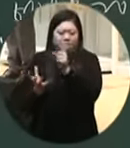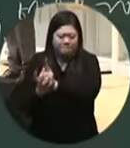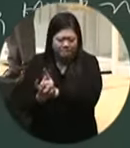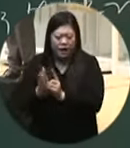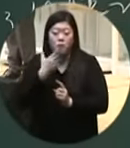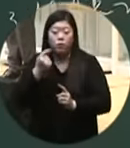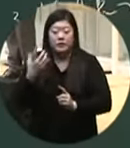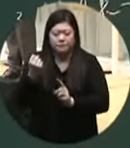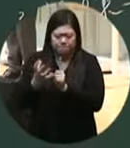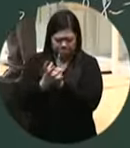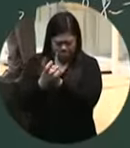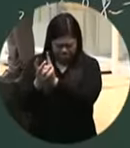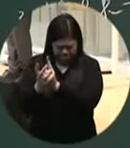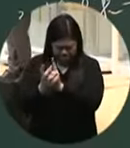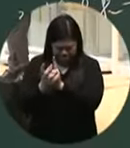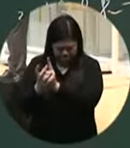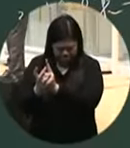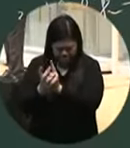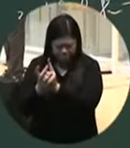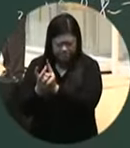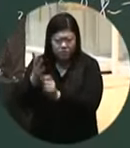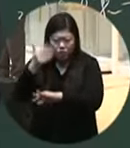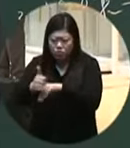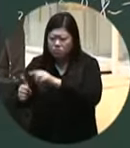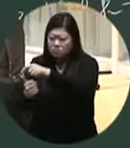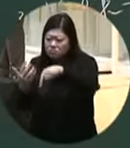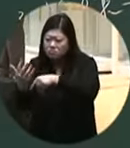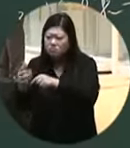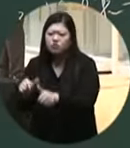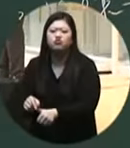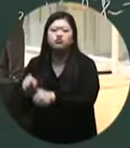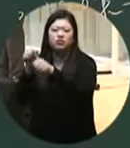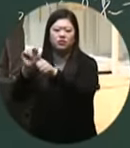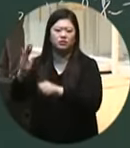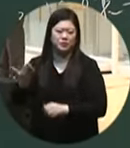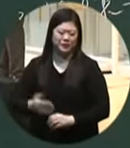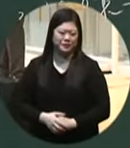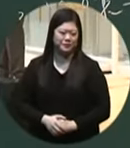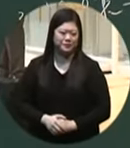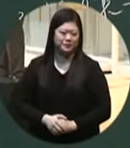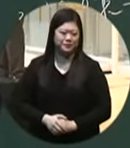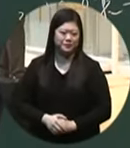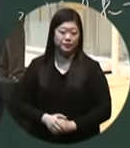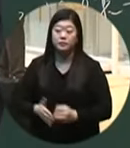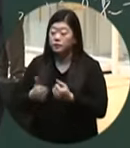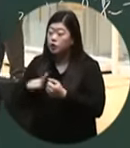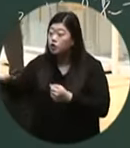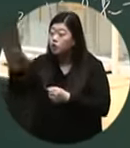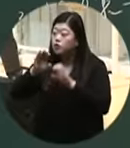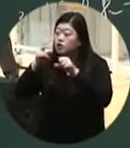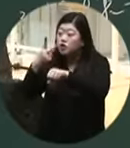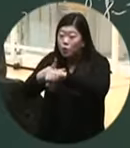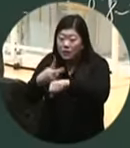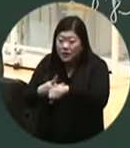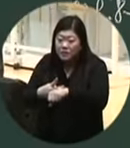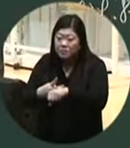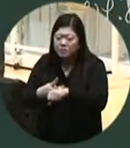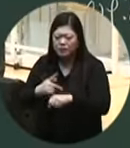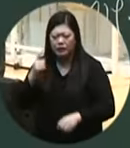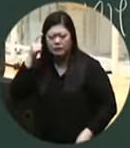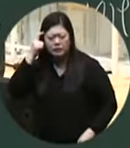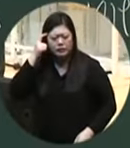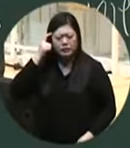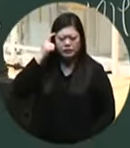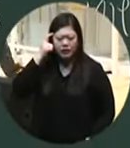거예요. Then you can save everyone. 근데 이제 이 선교사님들 걱정하지 마시고 인본주의 쓰지 마세요. 인본주의 작용